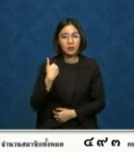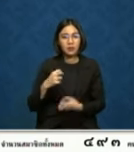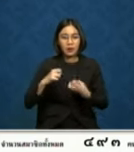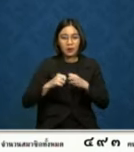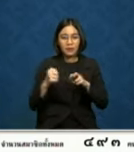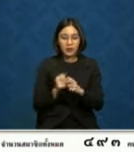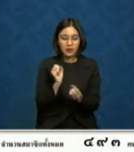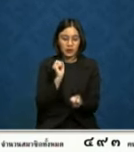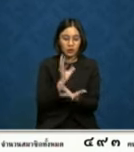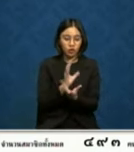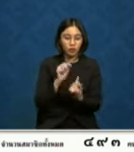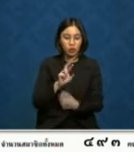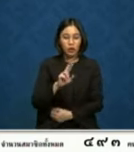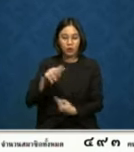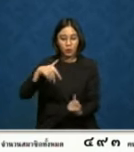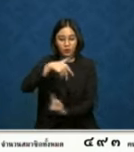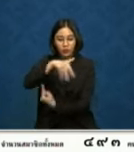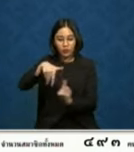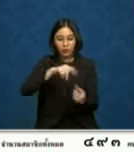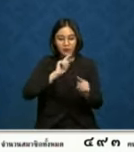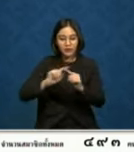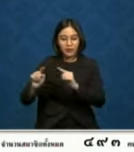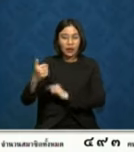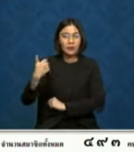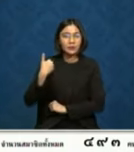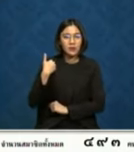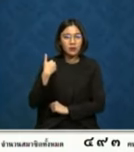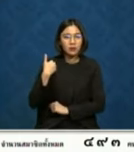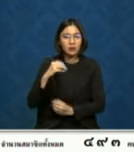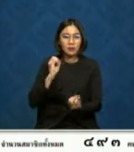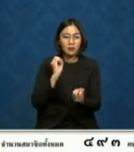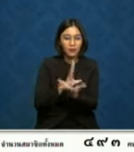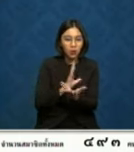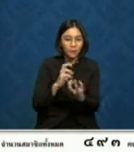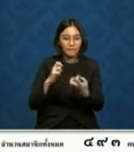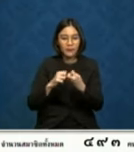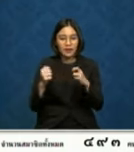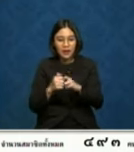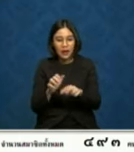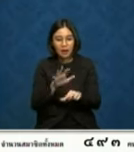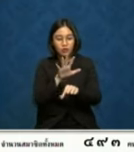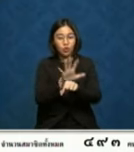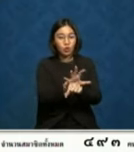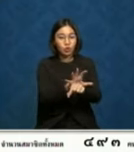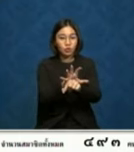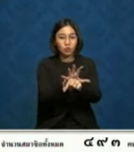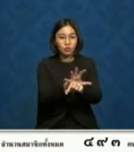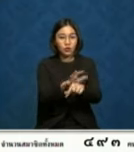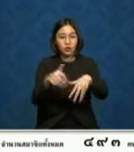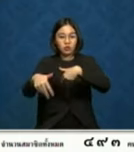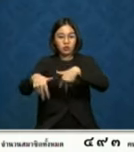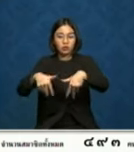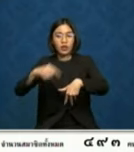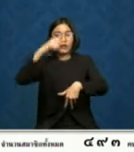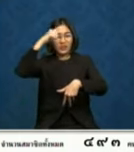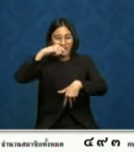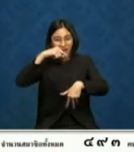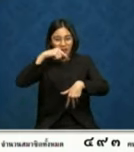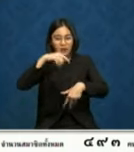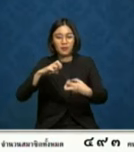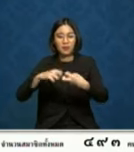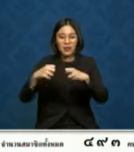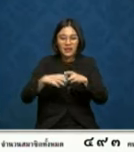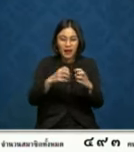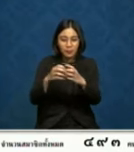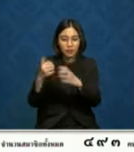กระทบกับในระบบนิเวศในตามตามธรรมชาติครับเข้าไปทำลายเอ่อนกยูงนี่เป็นพันธุ์ท้องถิ่นของประเทศไทยนี่